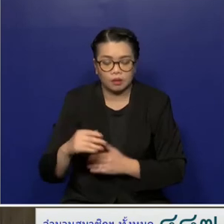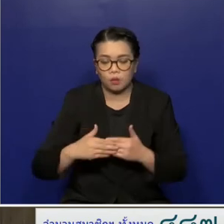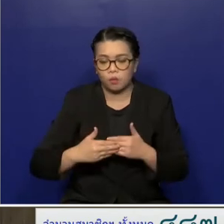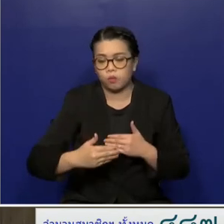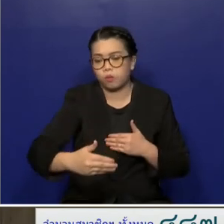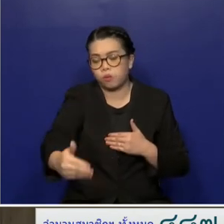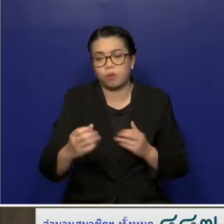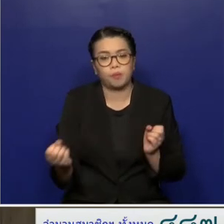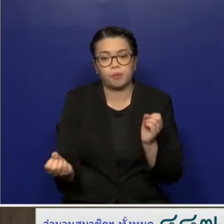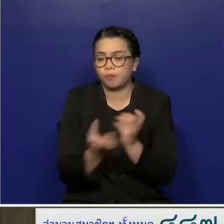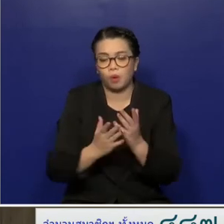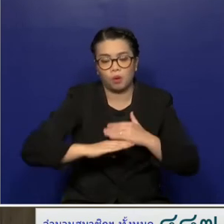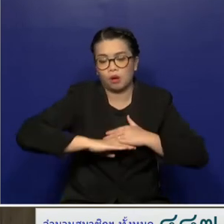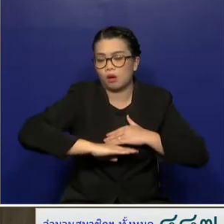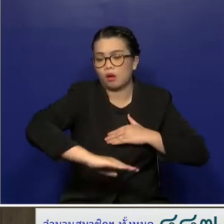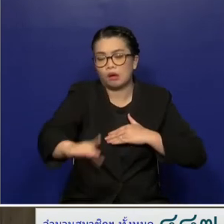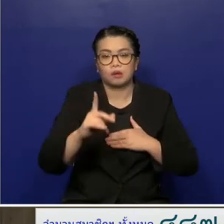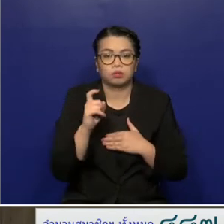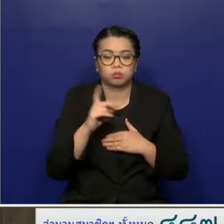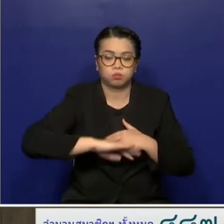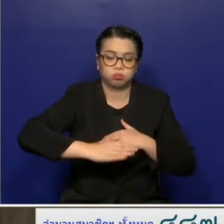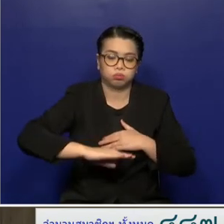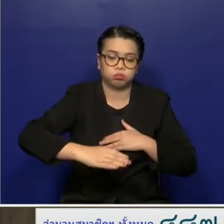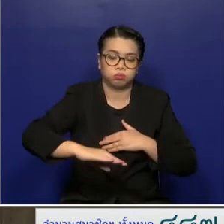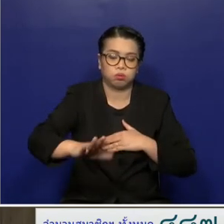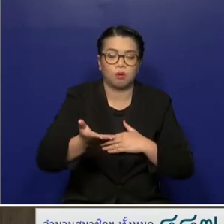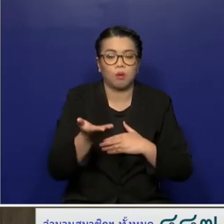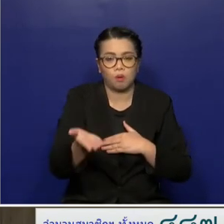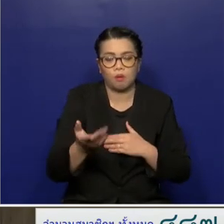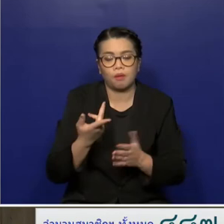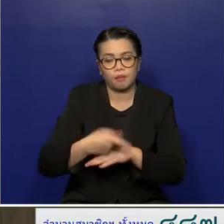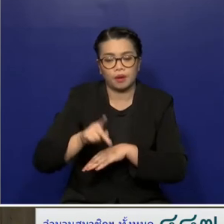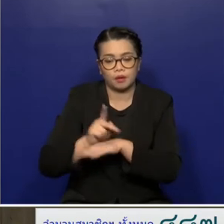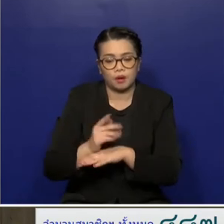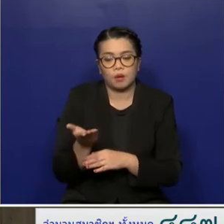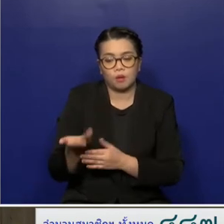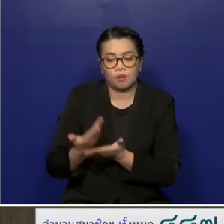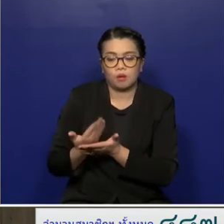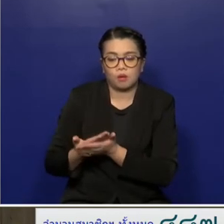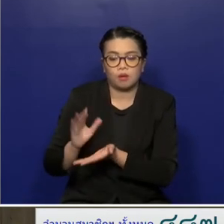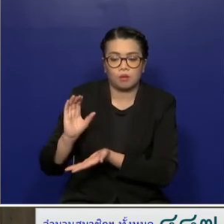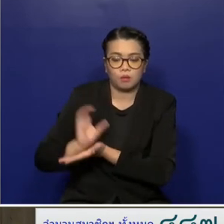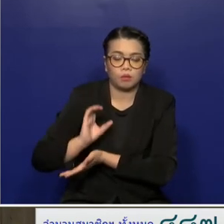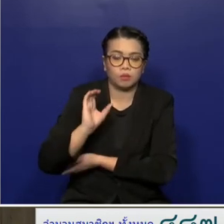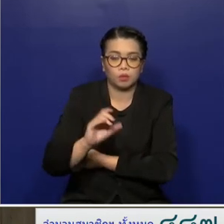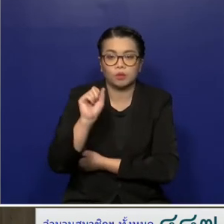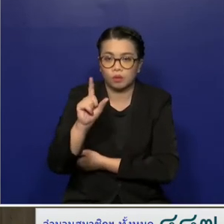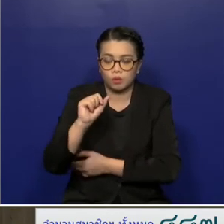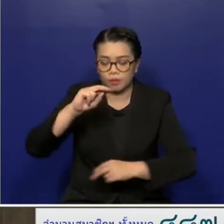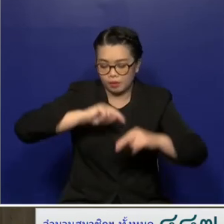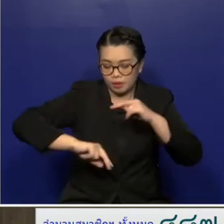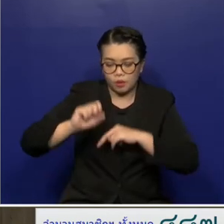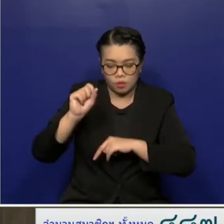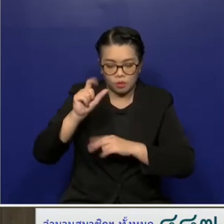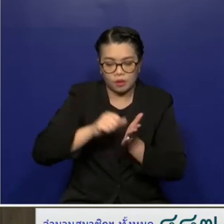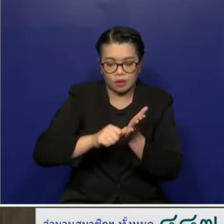แล้วก็เสยหายทั้งเส้นนะคะจึงขอเรีนผ่านธรมธานว่าขอให้กลมทางหลวงได้พิธิาปรับปรุ